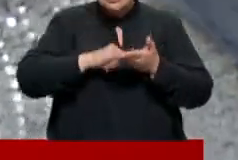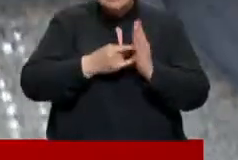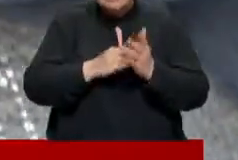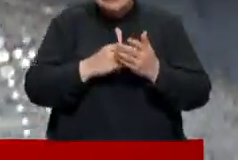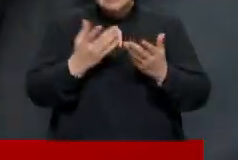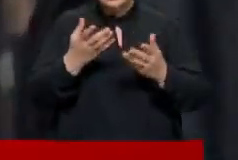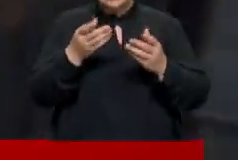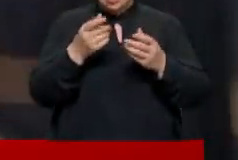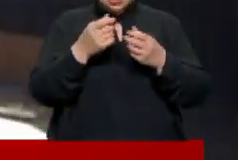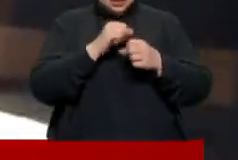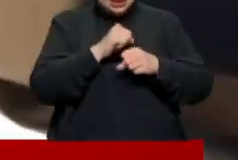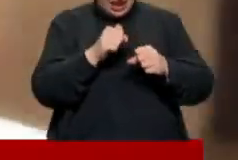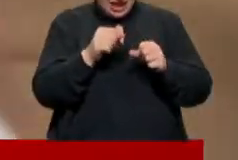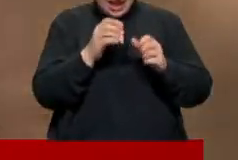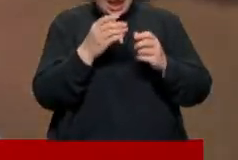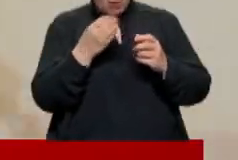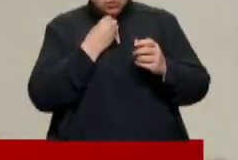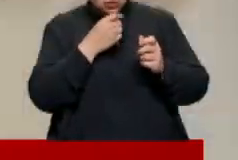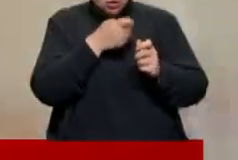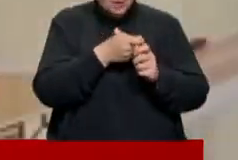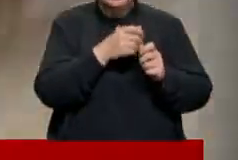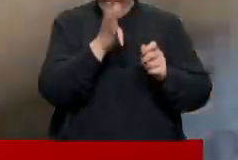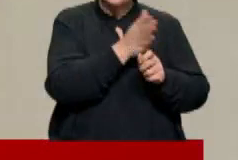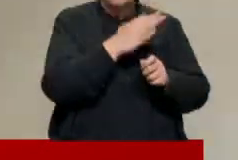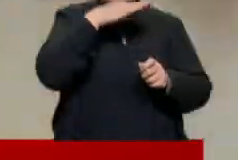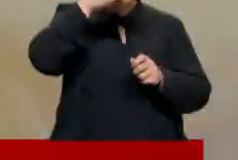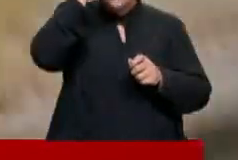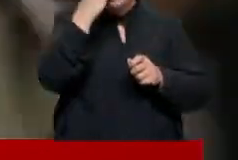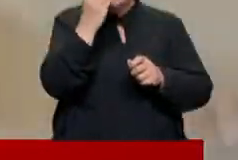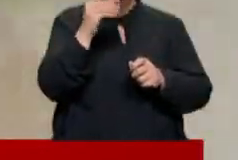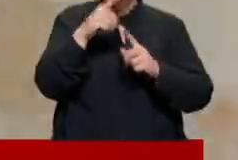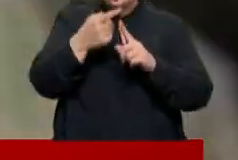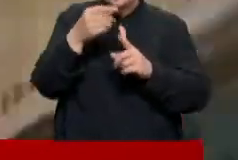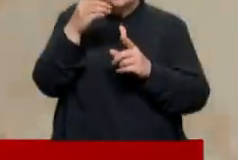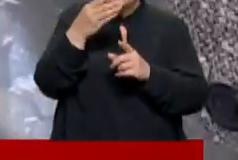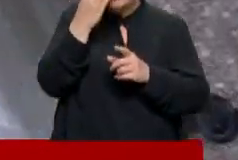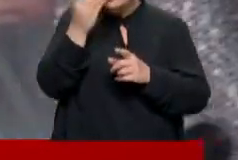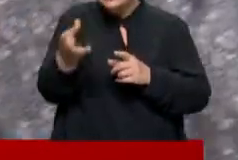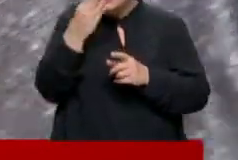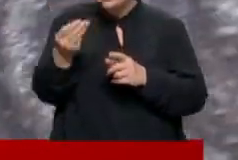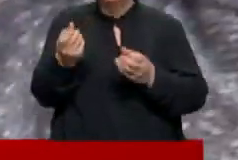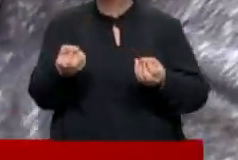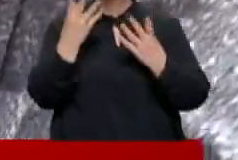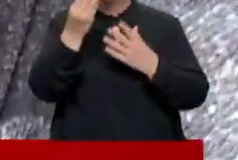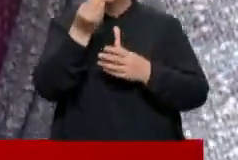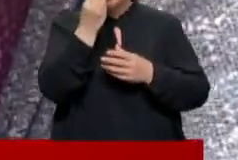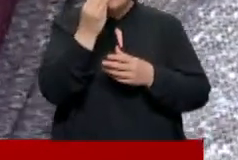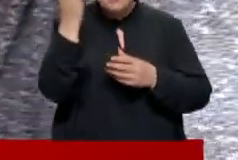derdini. Açığını kapatmak bir yana, bayram ikramiyesi torunlara harçlık için bile yetmiyor artık. Çünkü başta